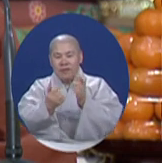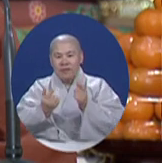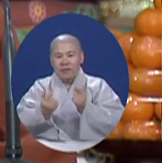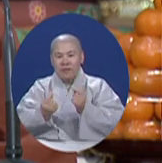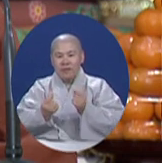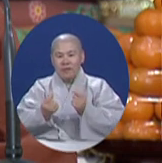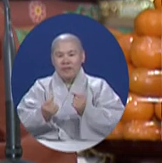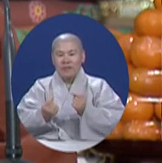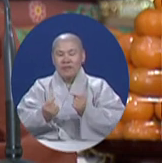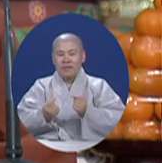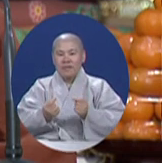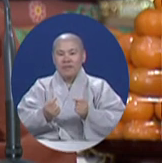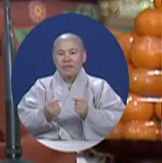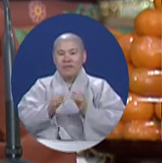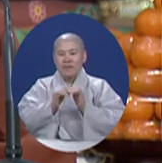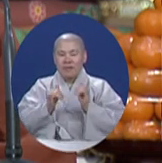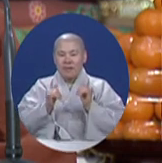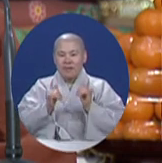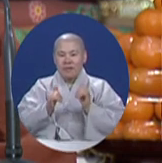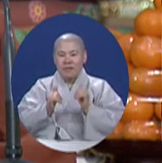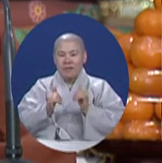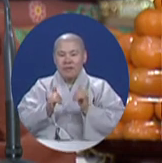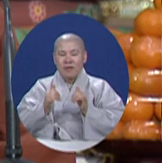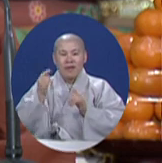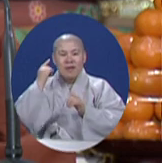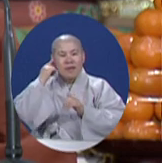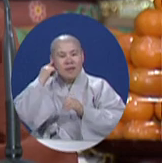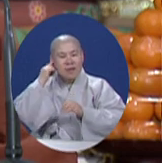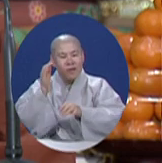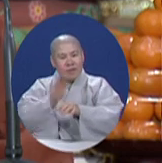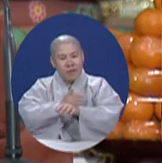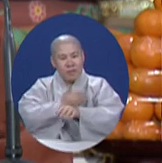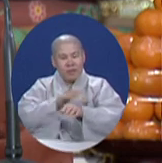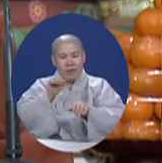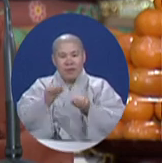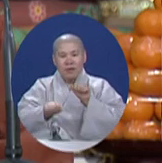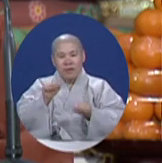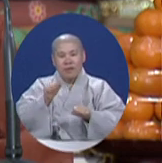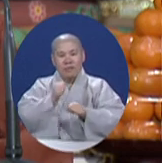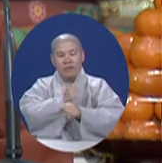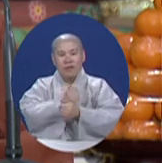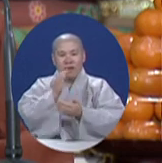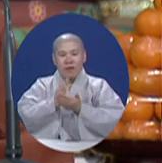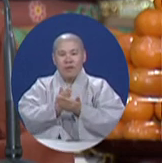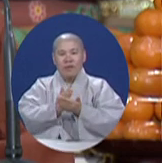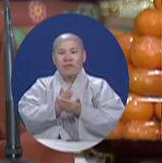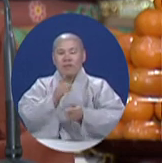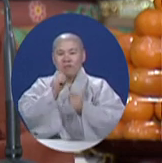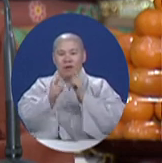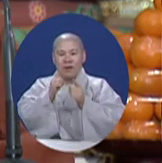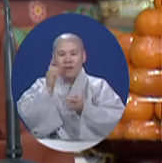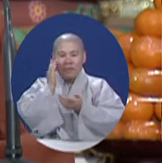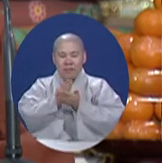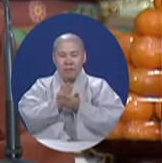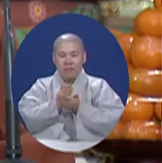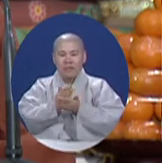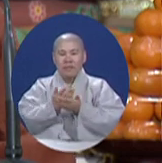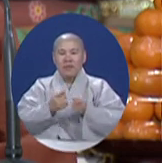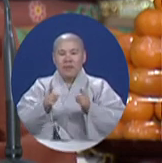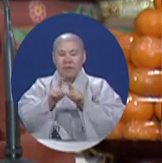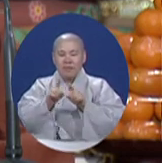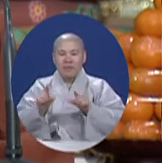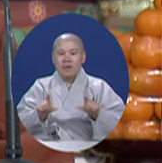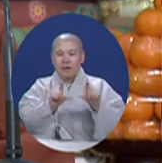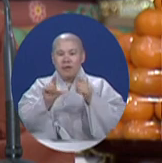네? 대중의 귀에 거슬리는 행동을 안 하면 된다. 그러니까 대중에서 하려면 대중의